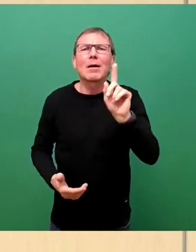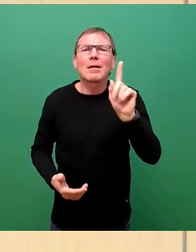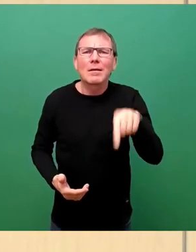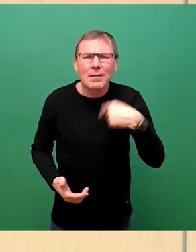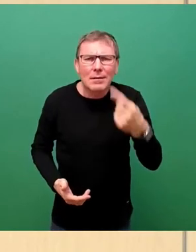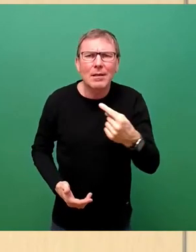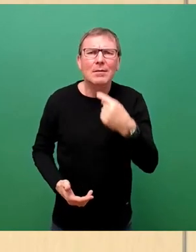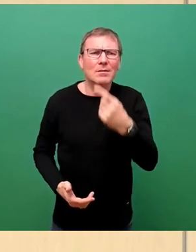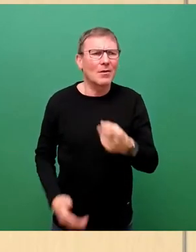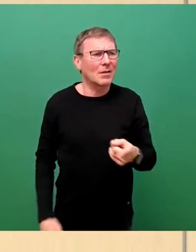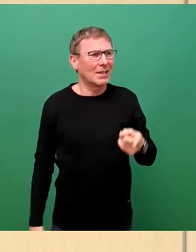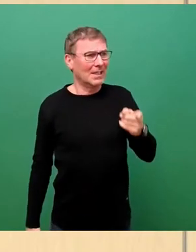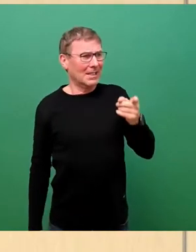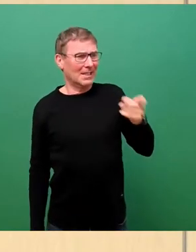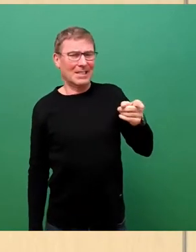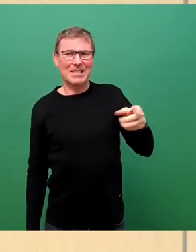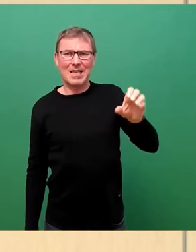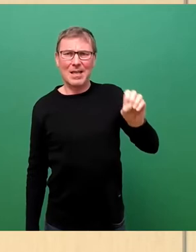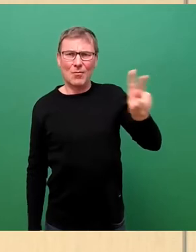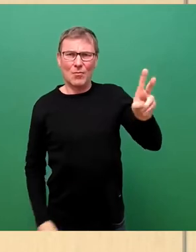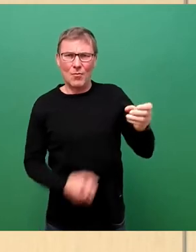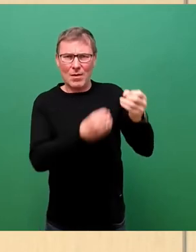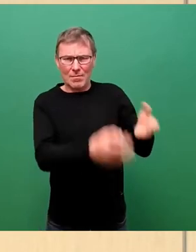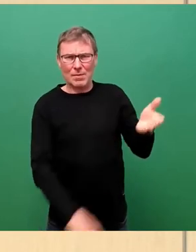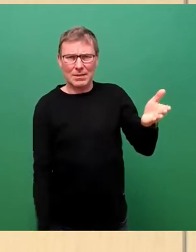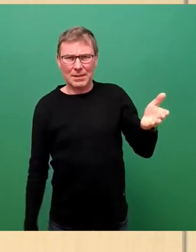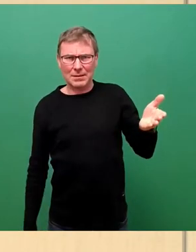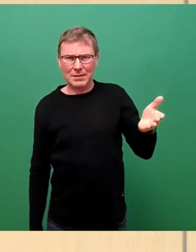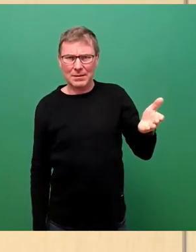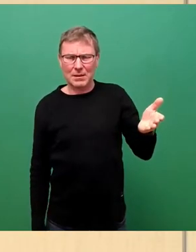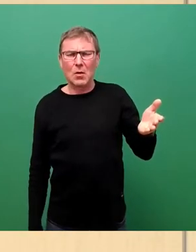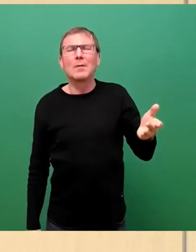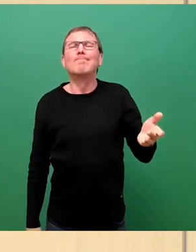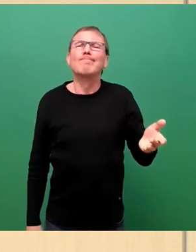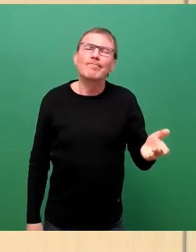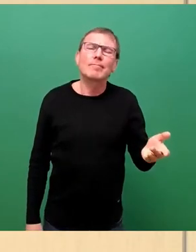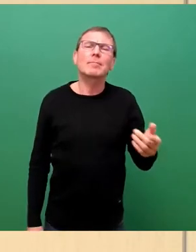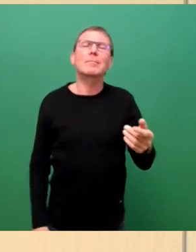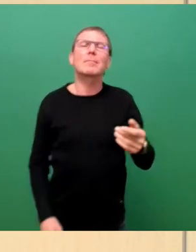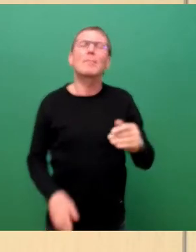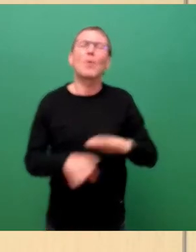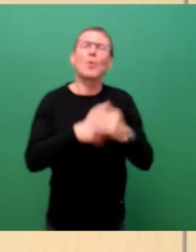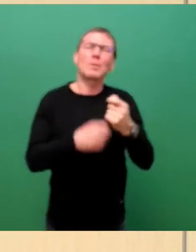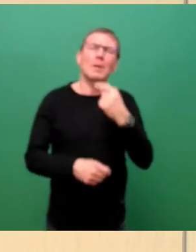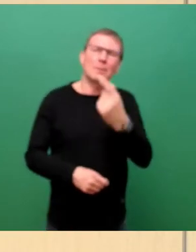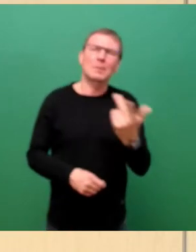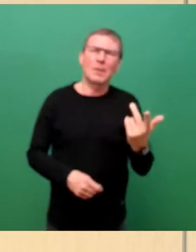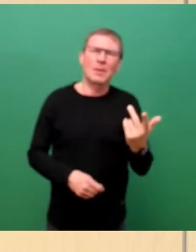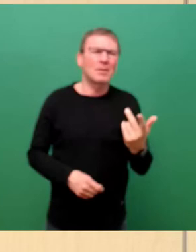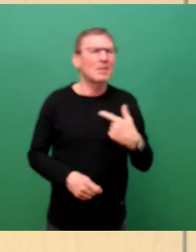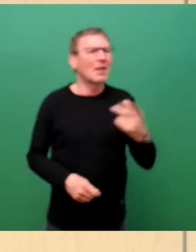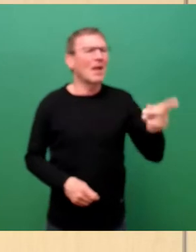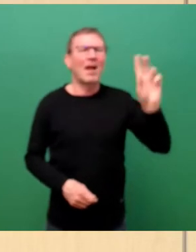das, was in der EU passiert, dann, ich will es mal drastisch formulieren, irgendwo wegzuwerfen und zu